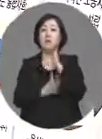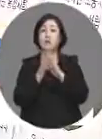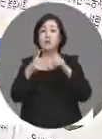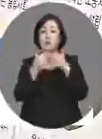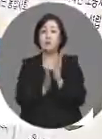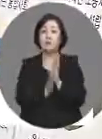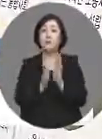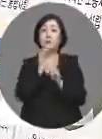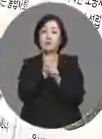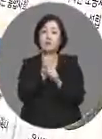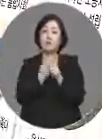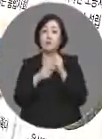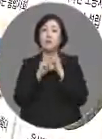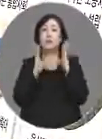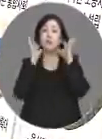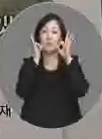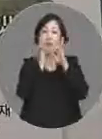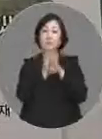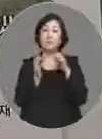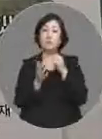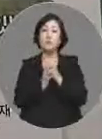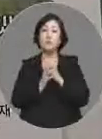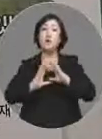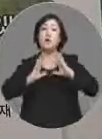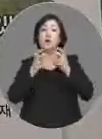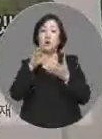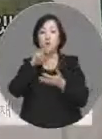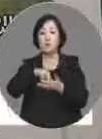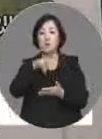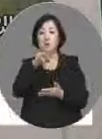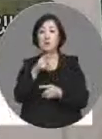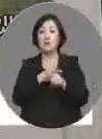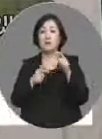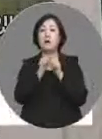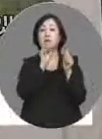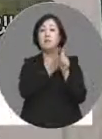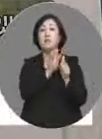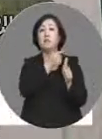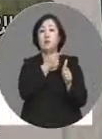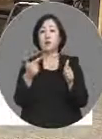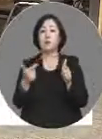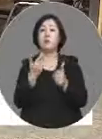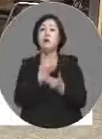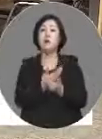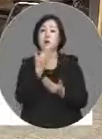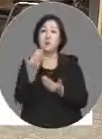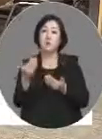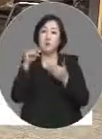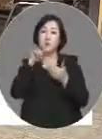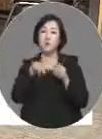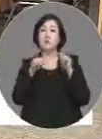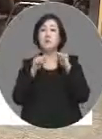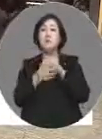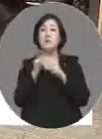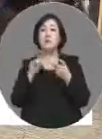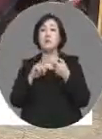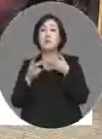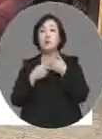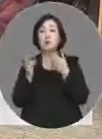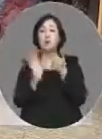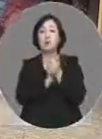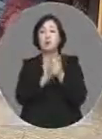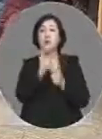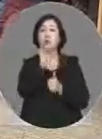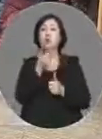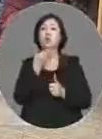나서기로 했습니다 울산 글로벌 센터의 역할을 강화해 이동 상담 서비스와 의료비지원 의료통역 제공에